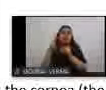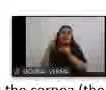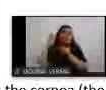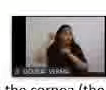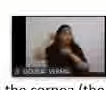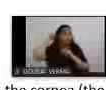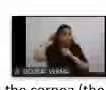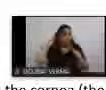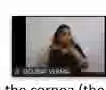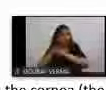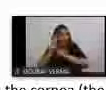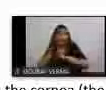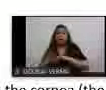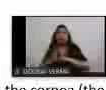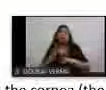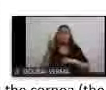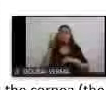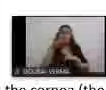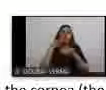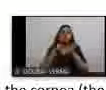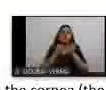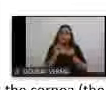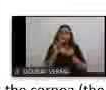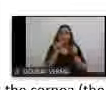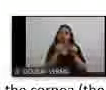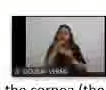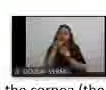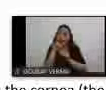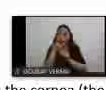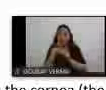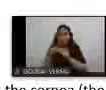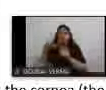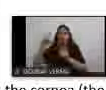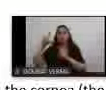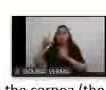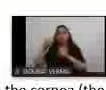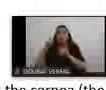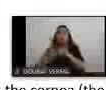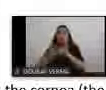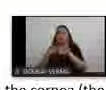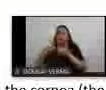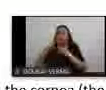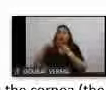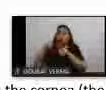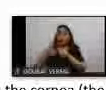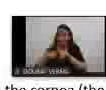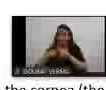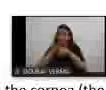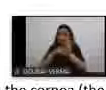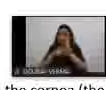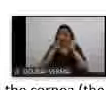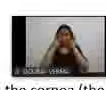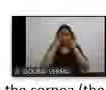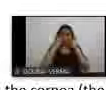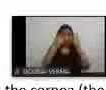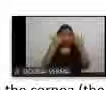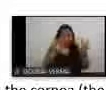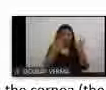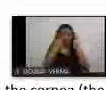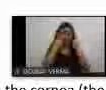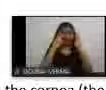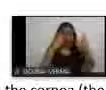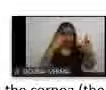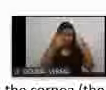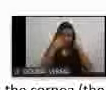कॉर्टेक्स. यहाँ पे सिग्नल्स फॉर्म होता है और इमेज सीधा हमको दिखता है. दैट्स हाउ वी सी